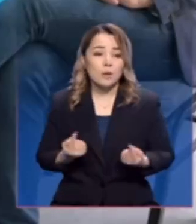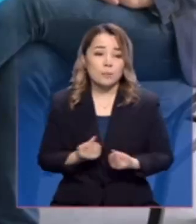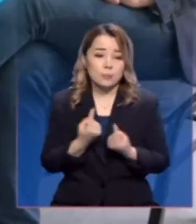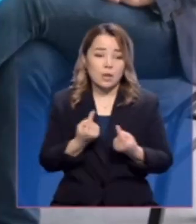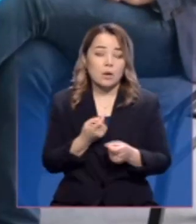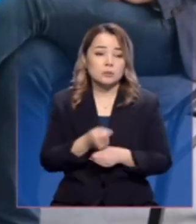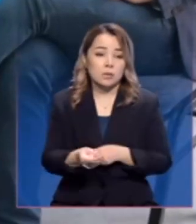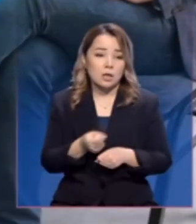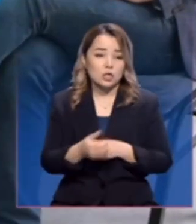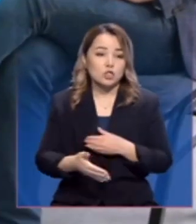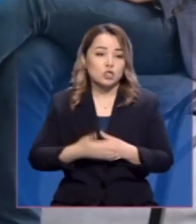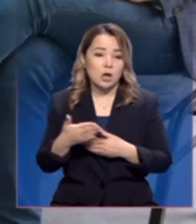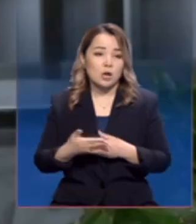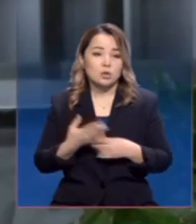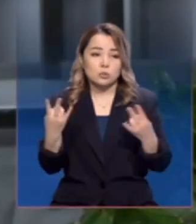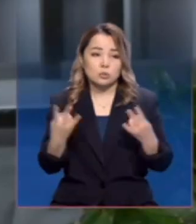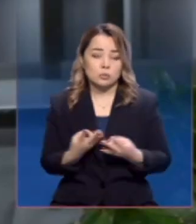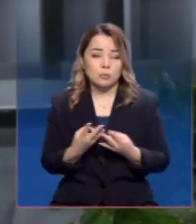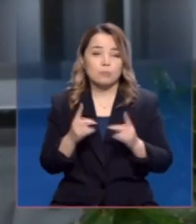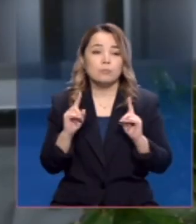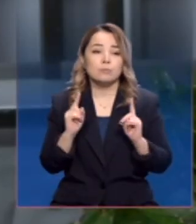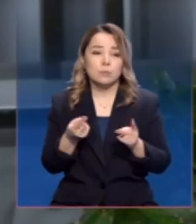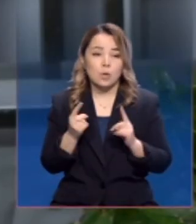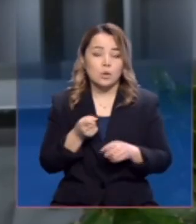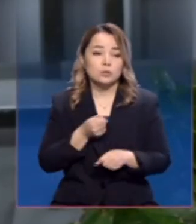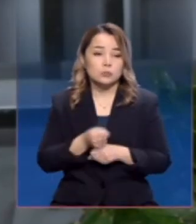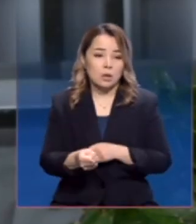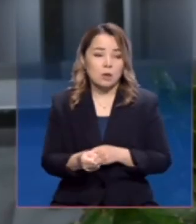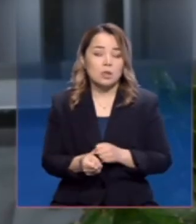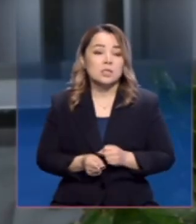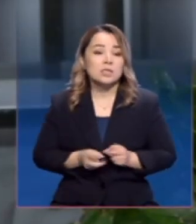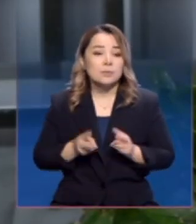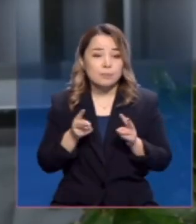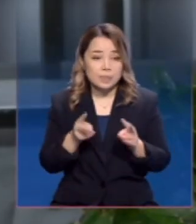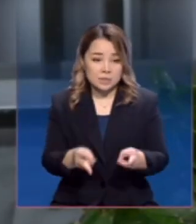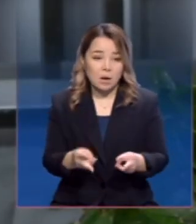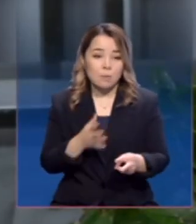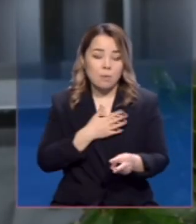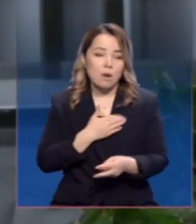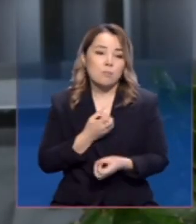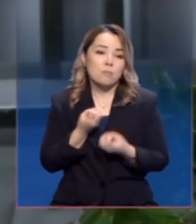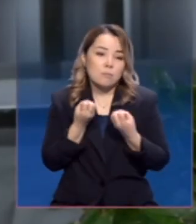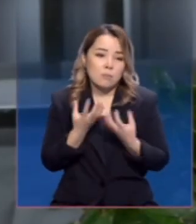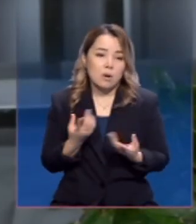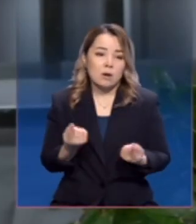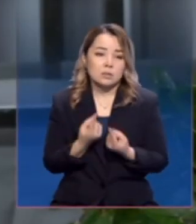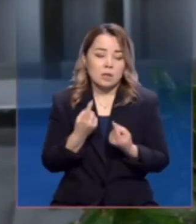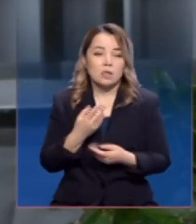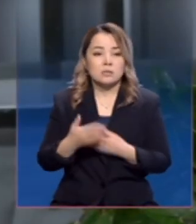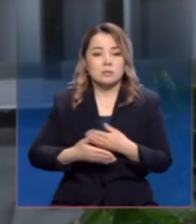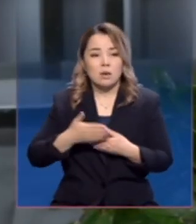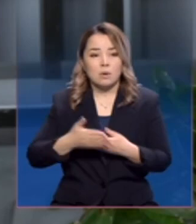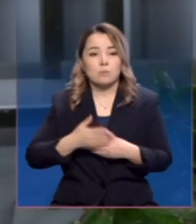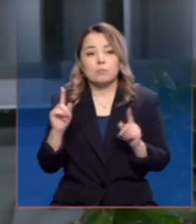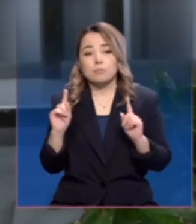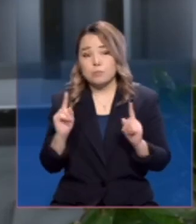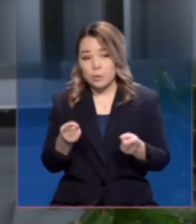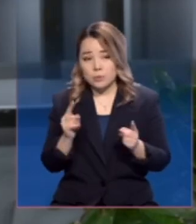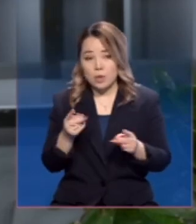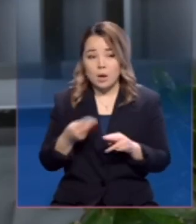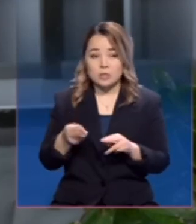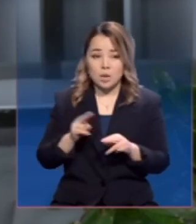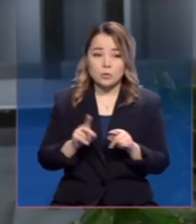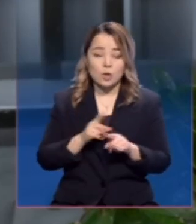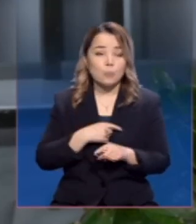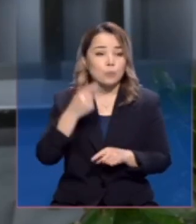зорлық-зомбылыққа жазаны күшейту қажет. Зорлық-зомбылық деген ол қылмыс. А бізде әкімшілік жаза. Соның өзі